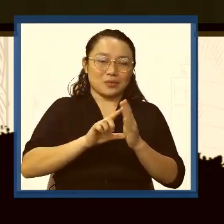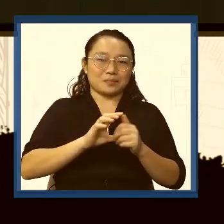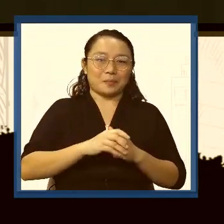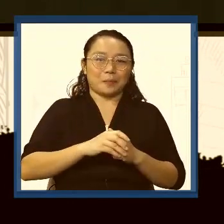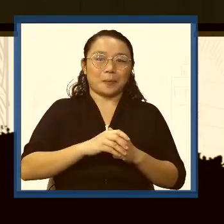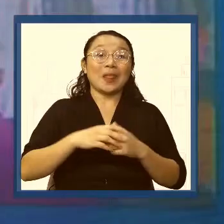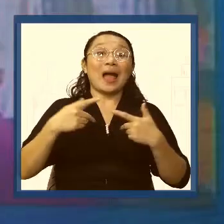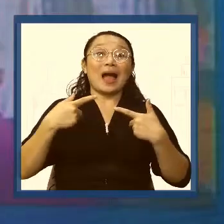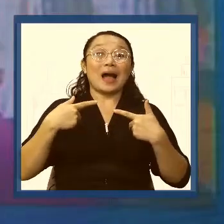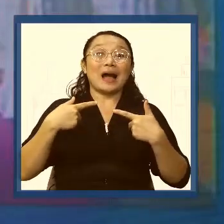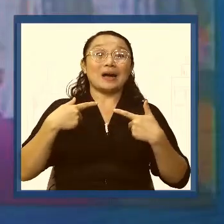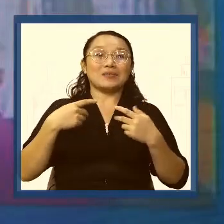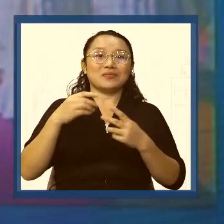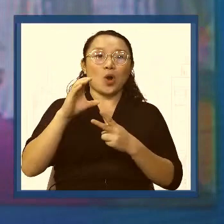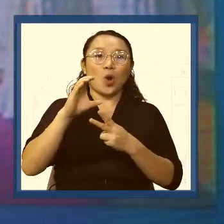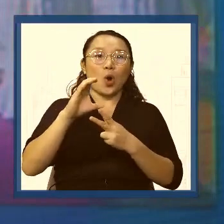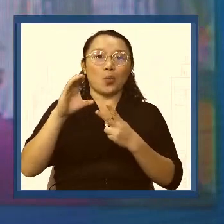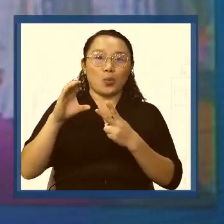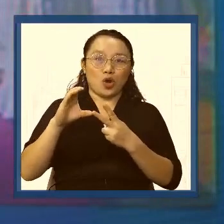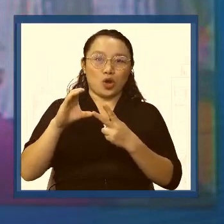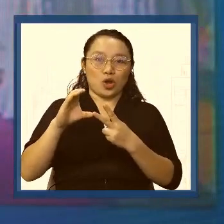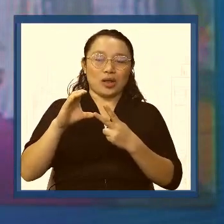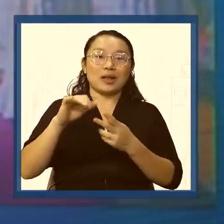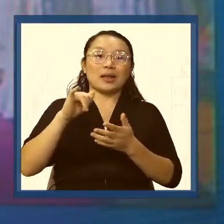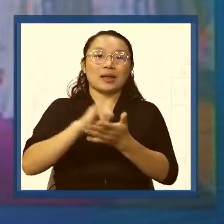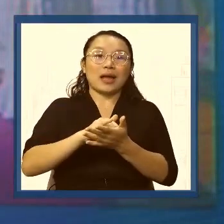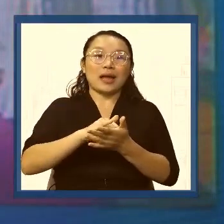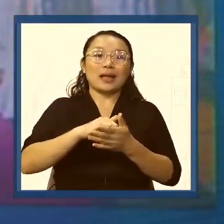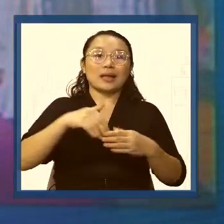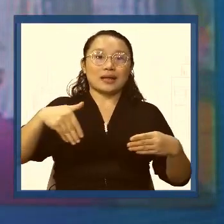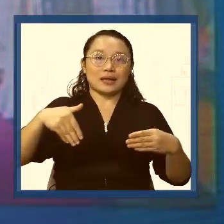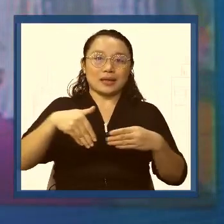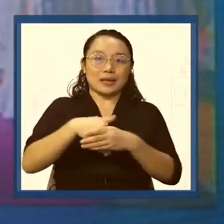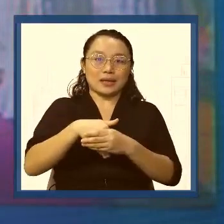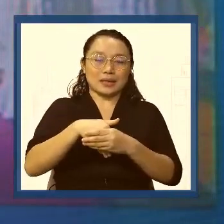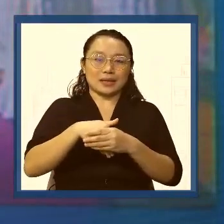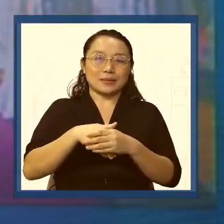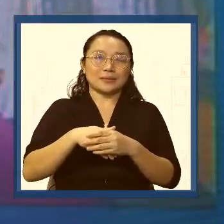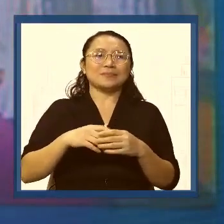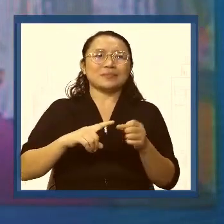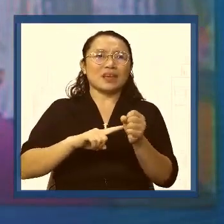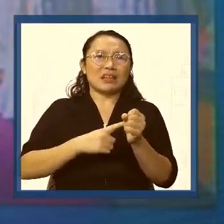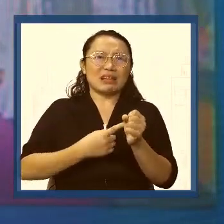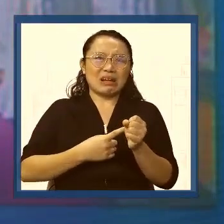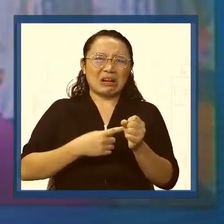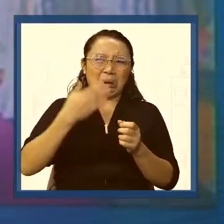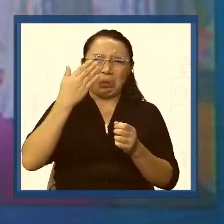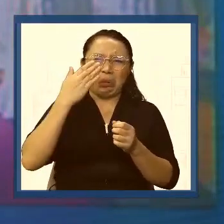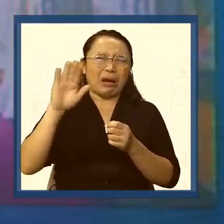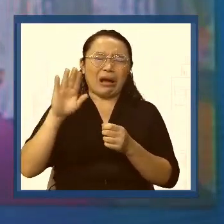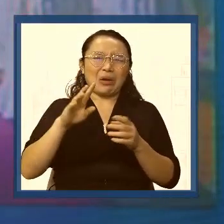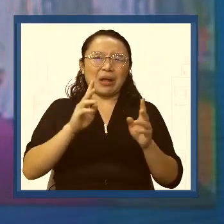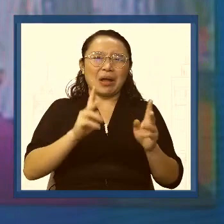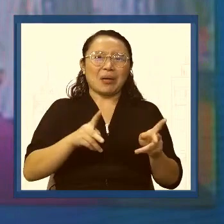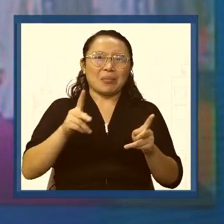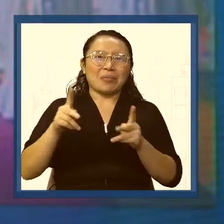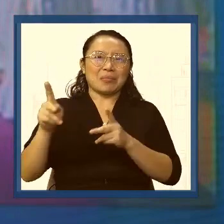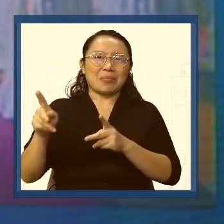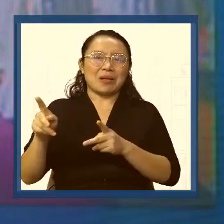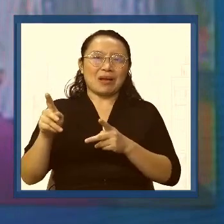magtiayon nga nagkaminyo nga ang sinugdanan wala kay naplano sa insaktong